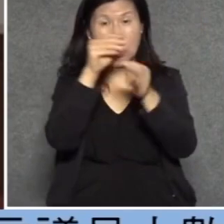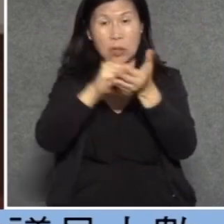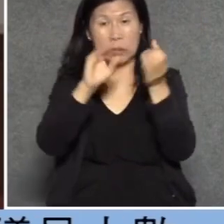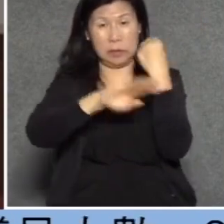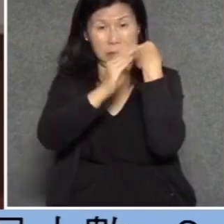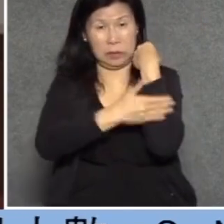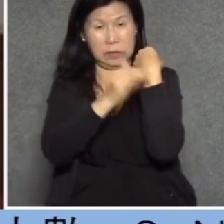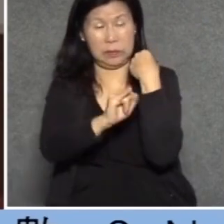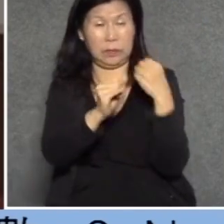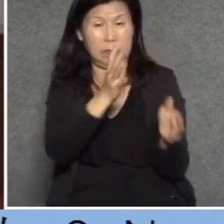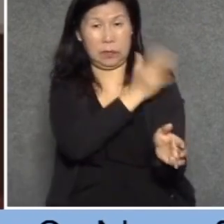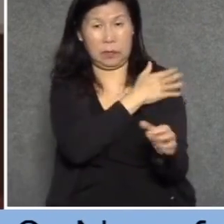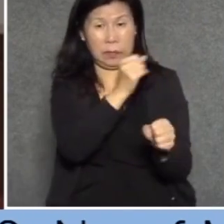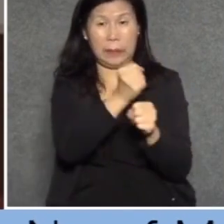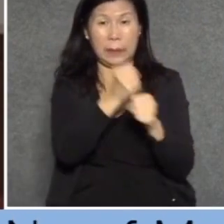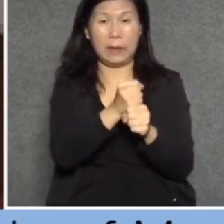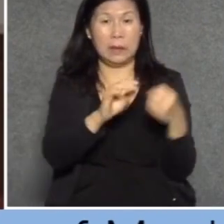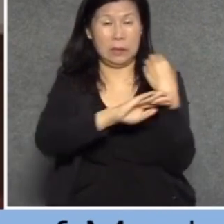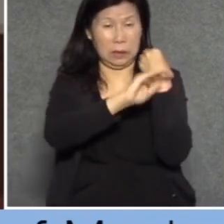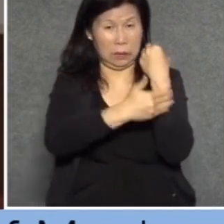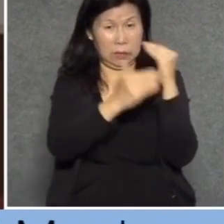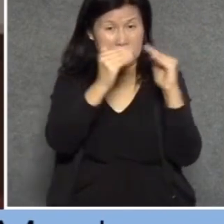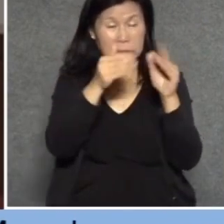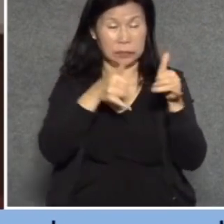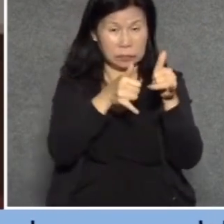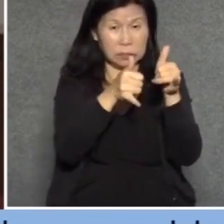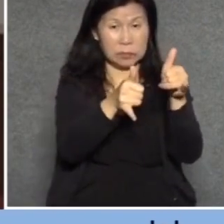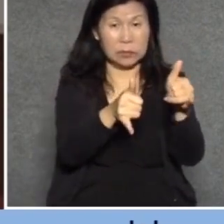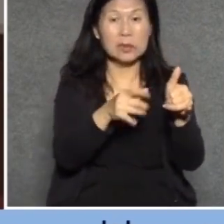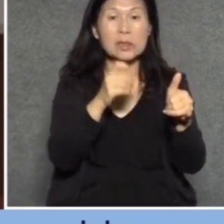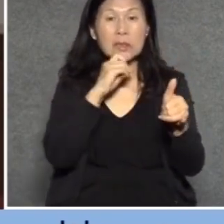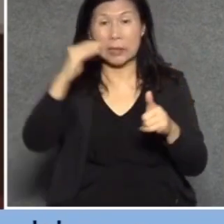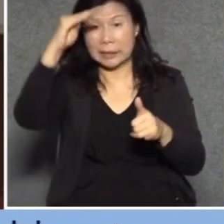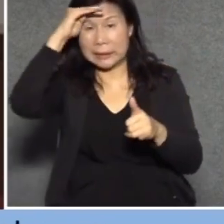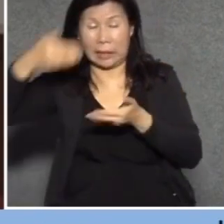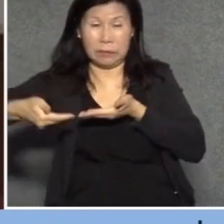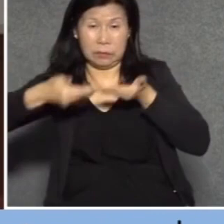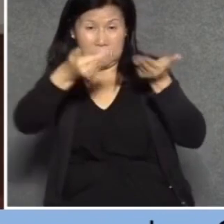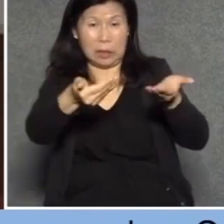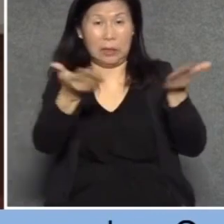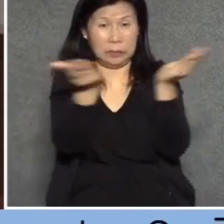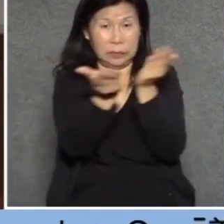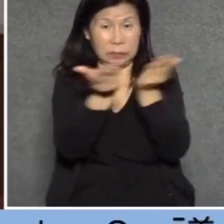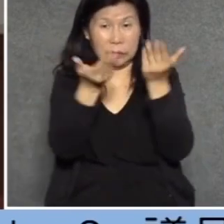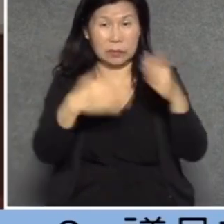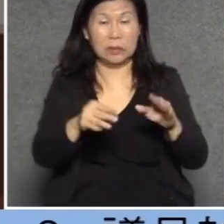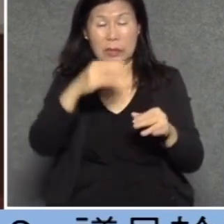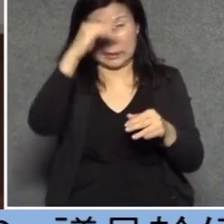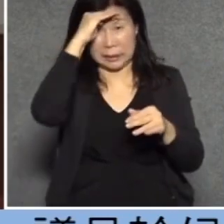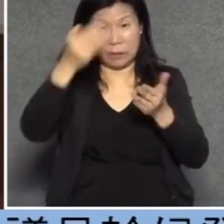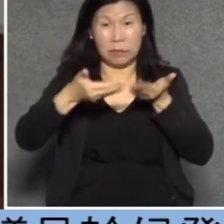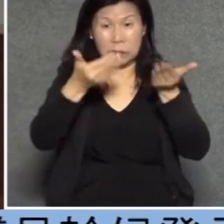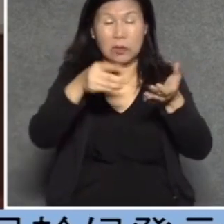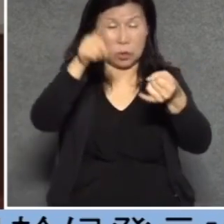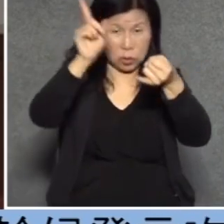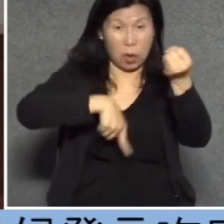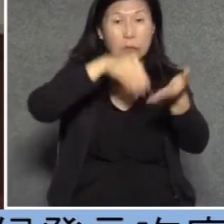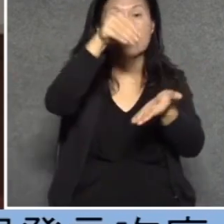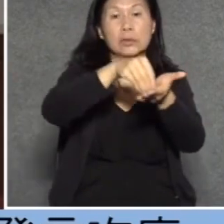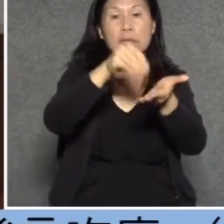唔啱啊，主席？法庭嗰個定罪係按照你控方提供嘅證供，係嘛證據嚟去定罪噶